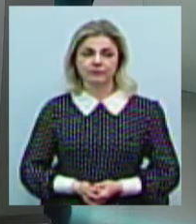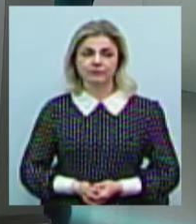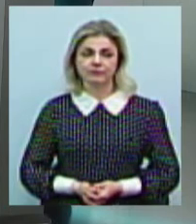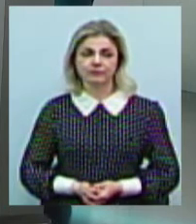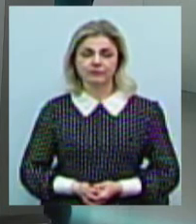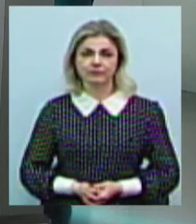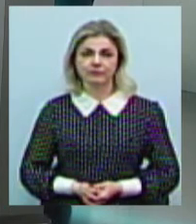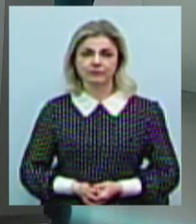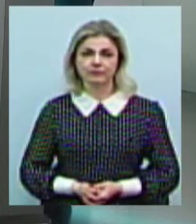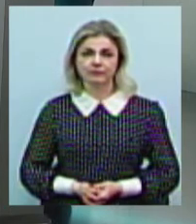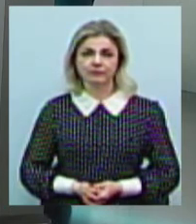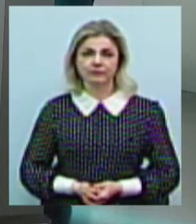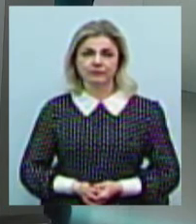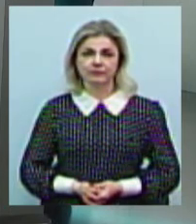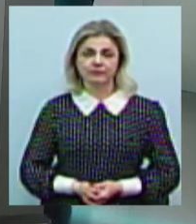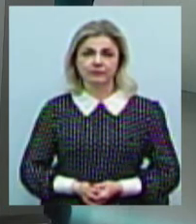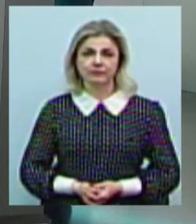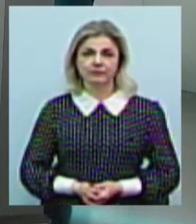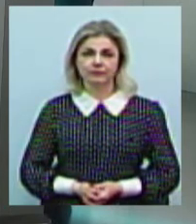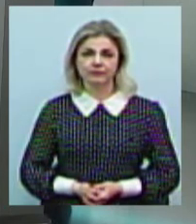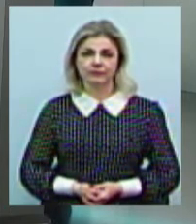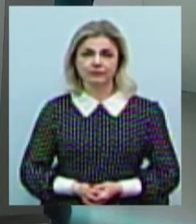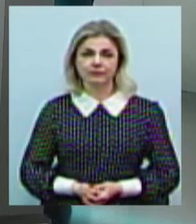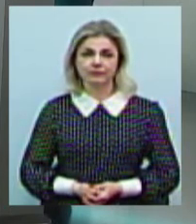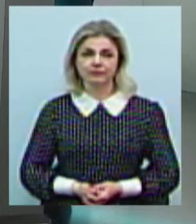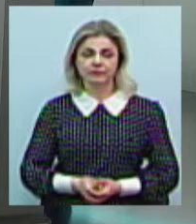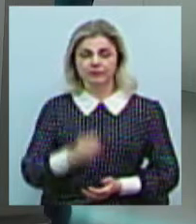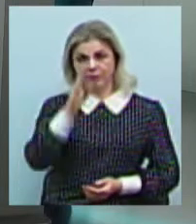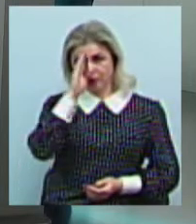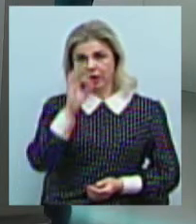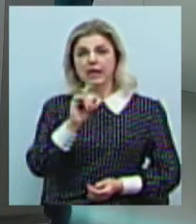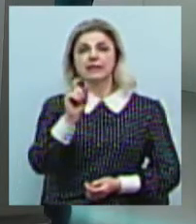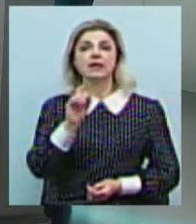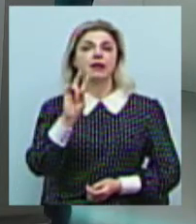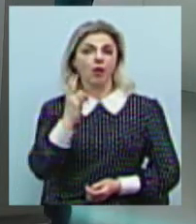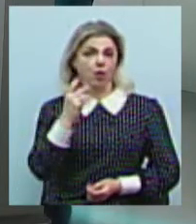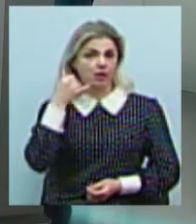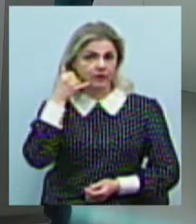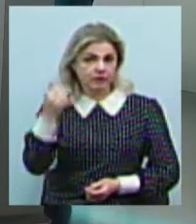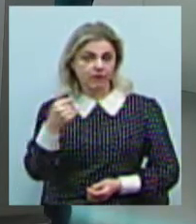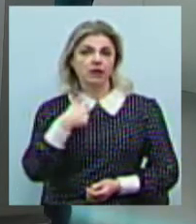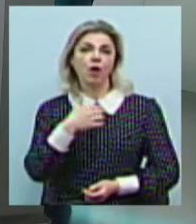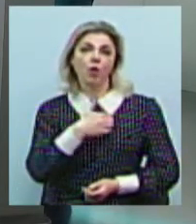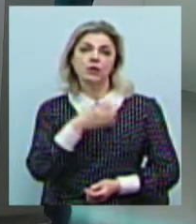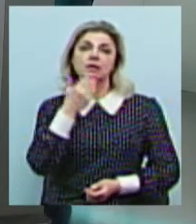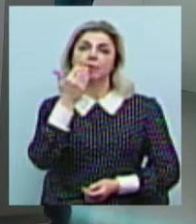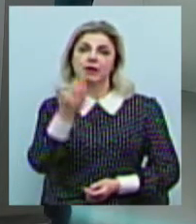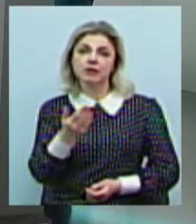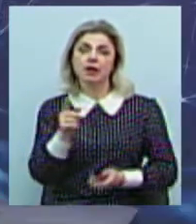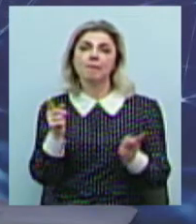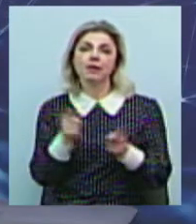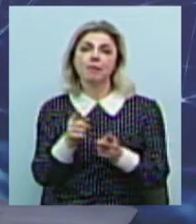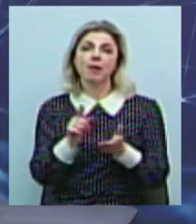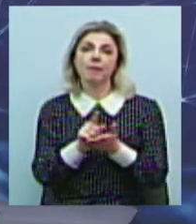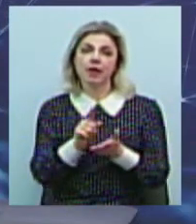Добрий вечір. Добрий вечір. Я з Миколаєва, так. Я хотів би спросити, от мінімальна